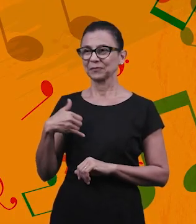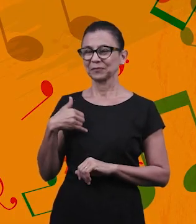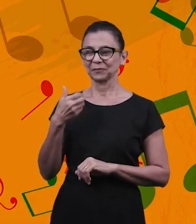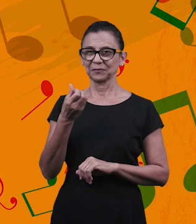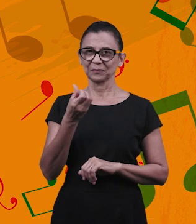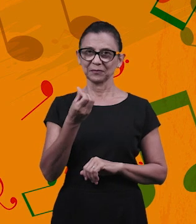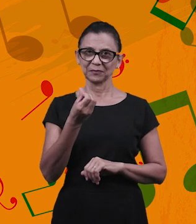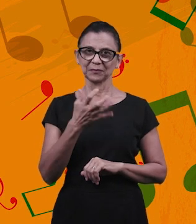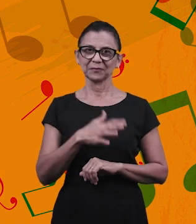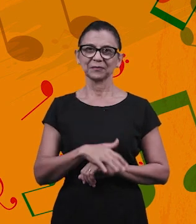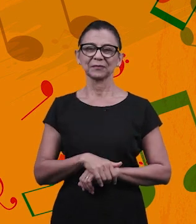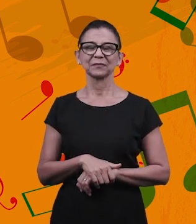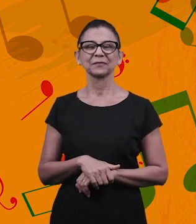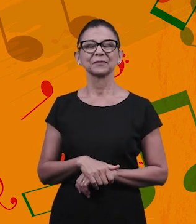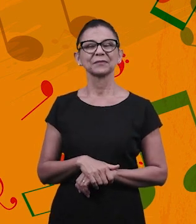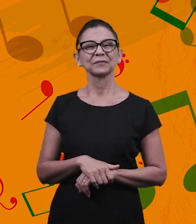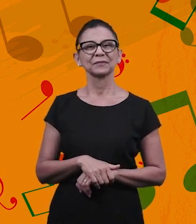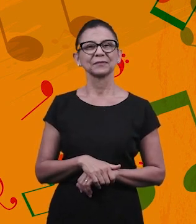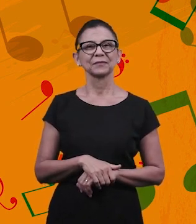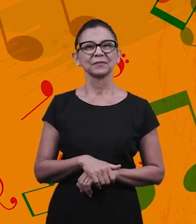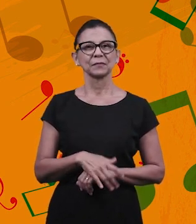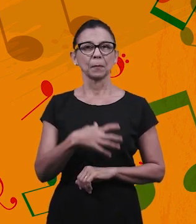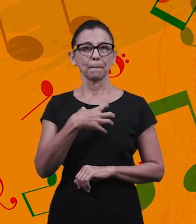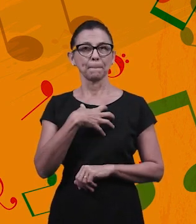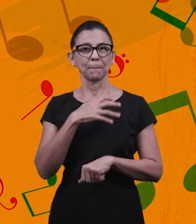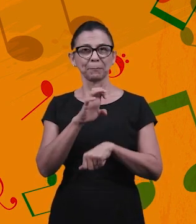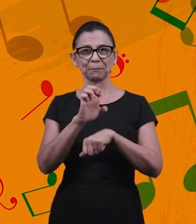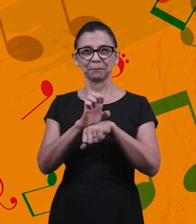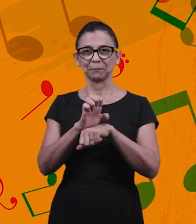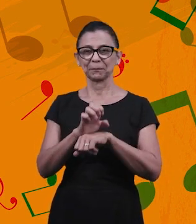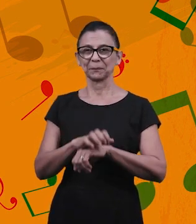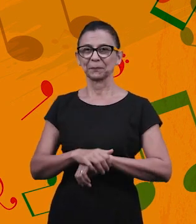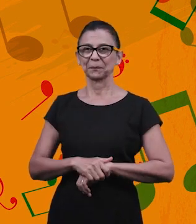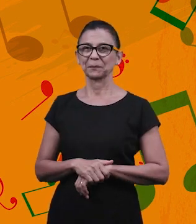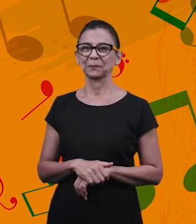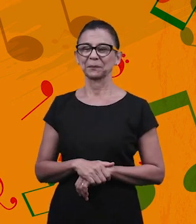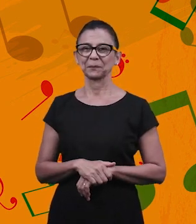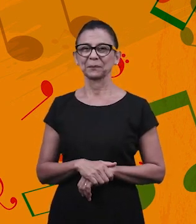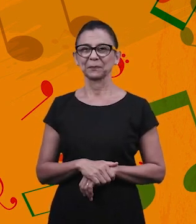Benjamin a 6 ans, de Lauro de Freitas, Bahia.